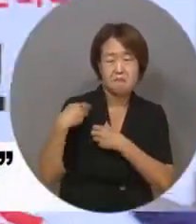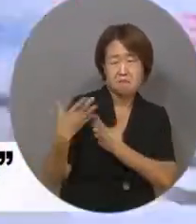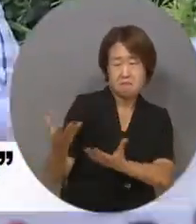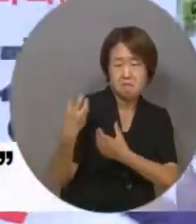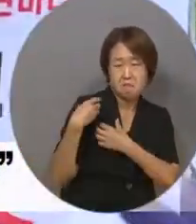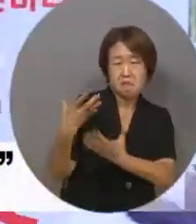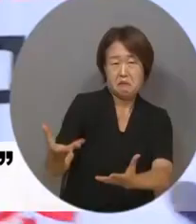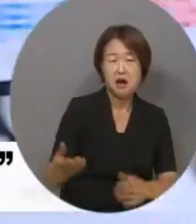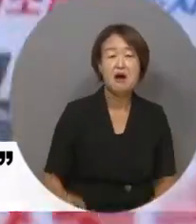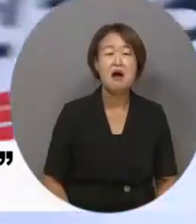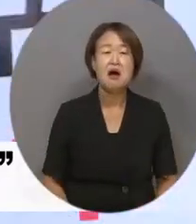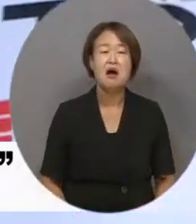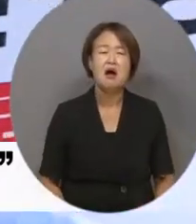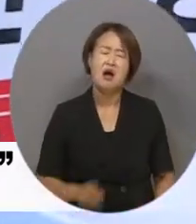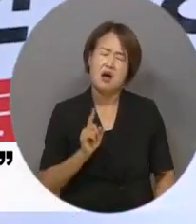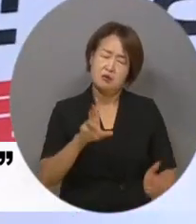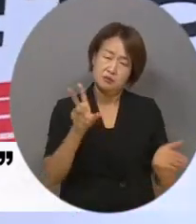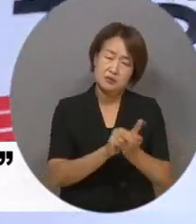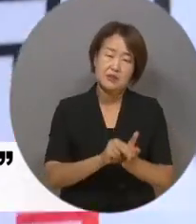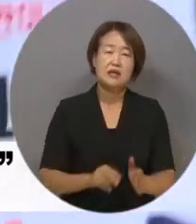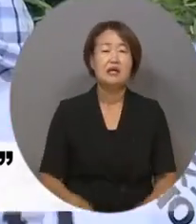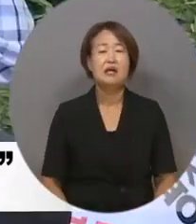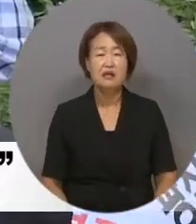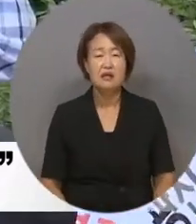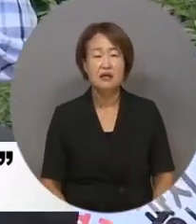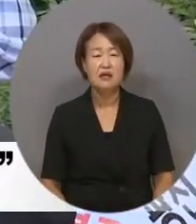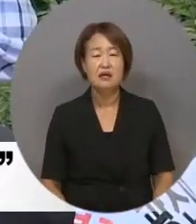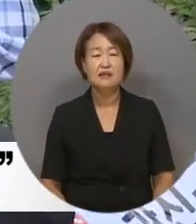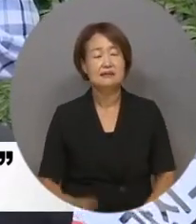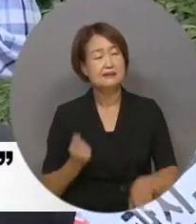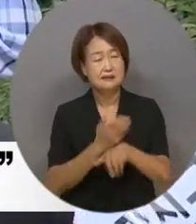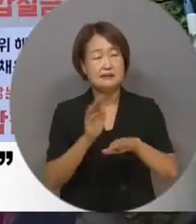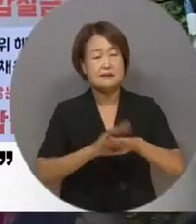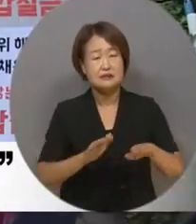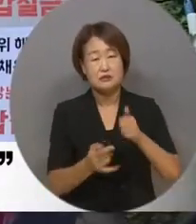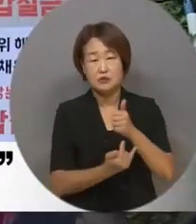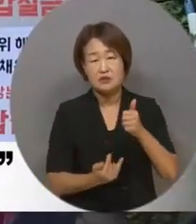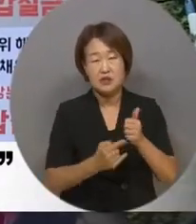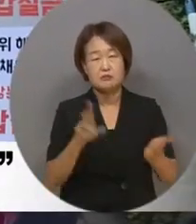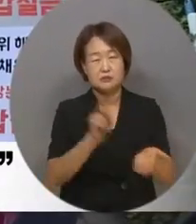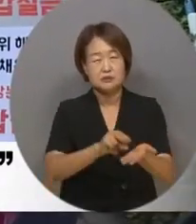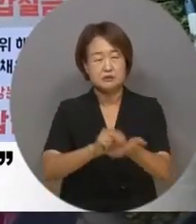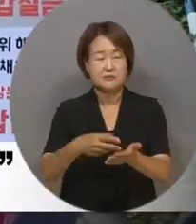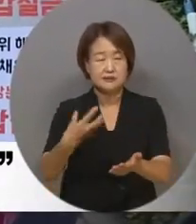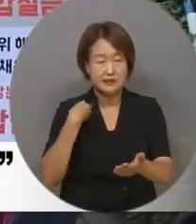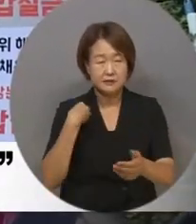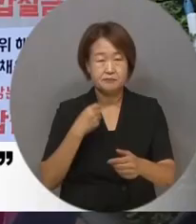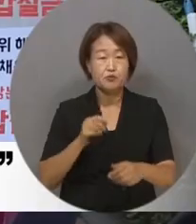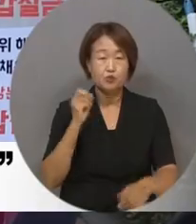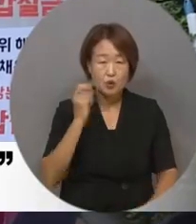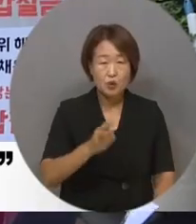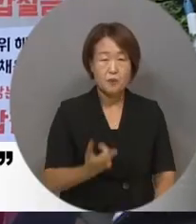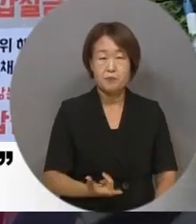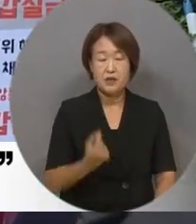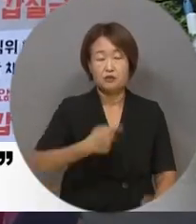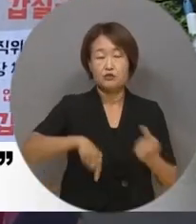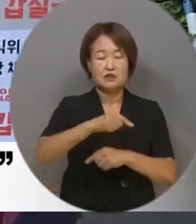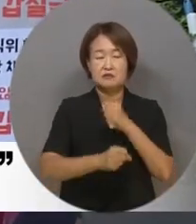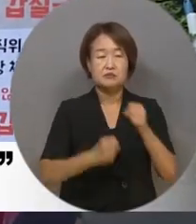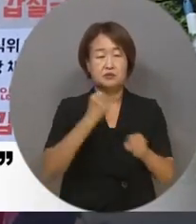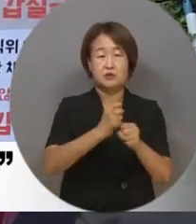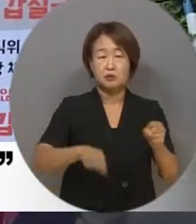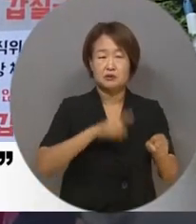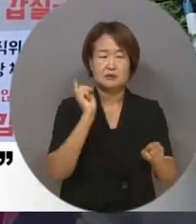있다며 목소리를 높이기도 했습니다. 이를 위해 비대위가 해당 문제에 책임을 지고 나아가 조속한 운영